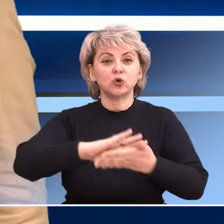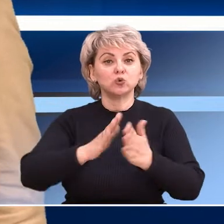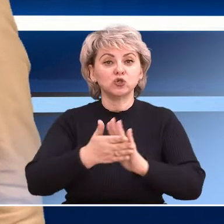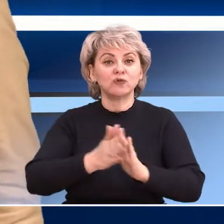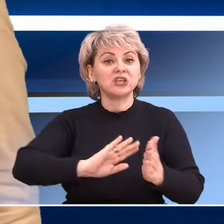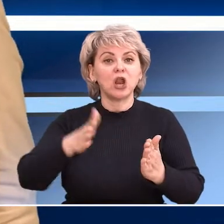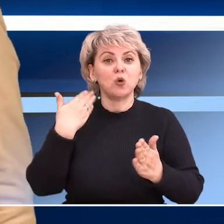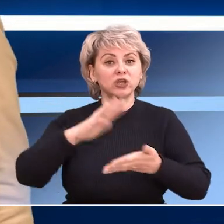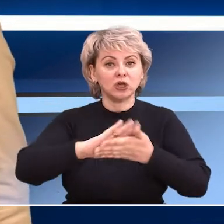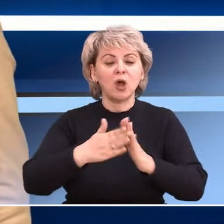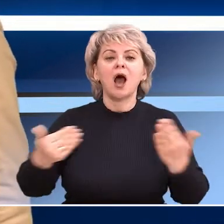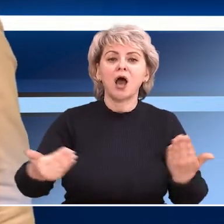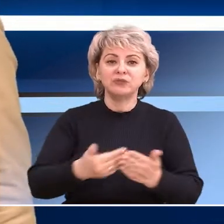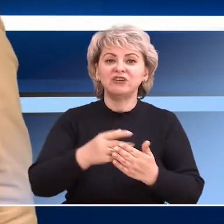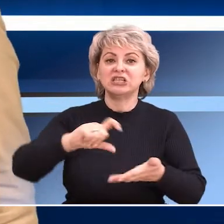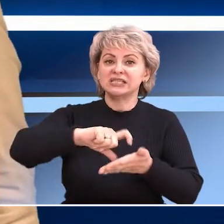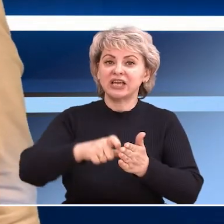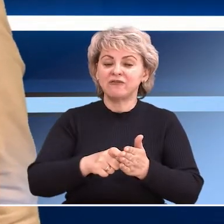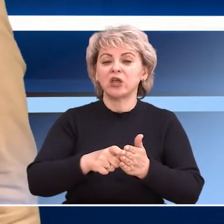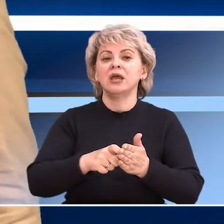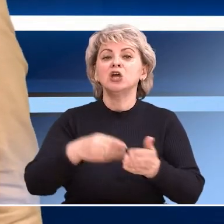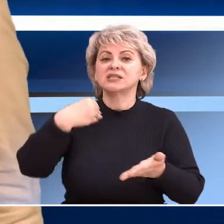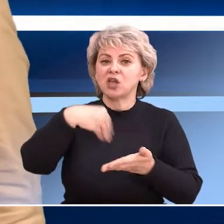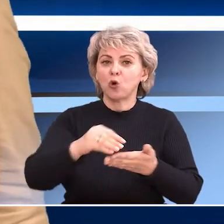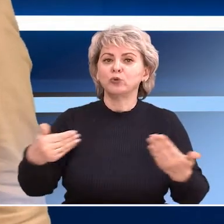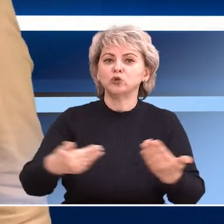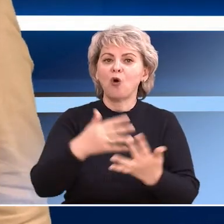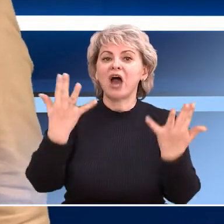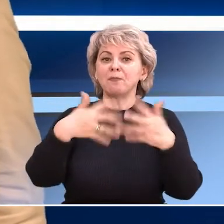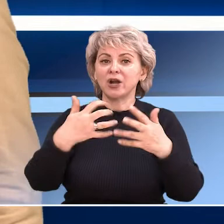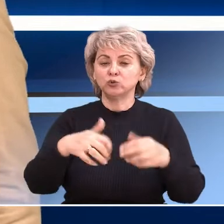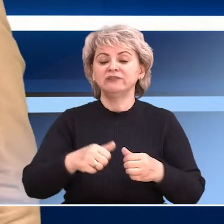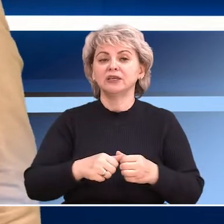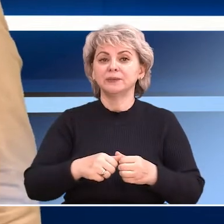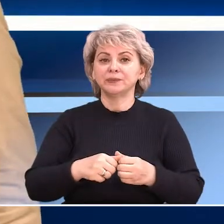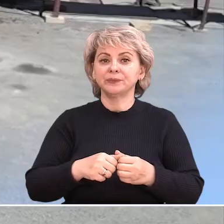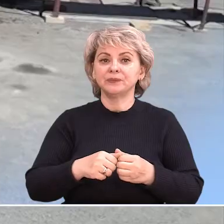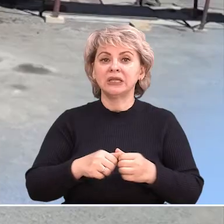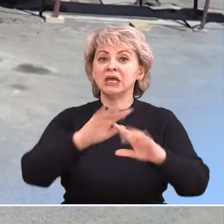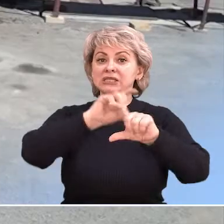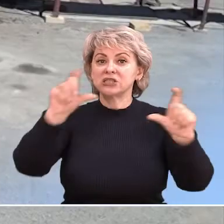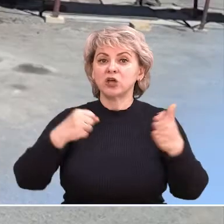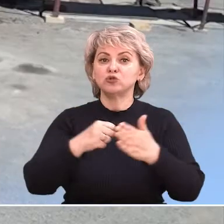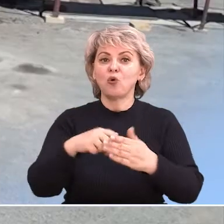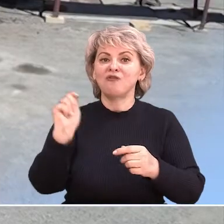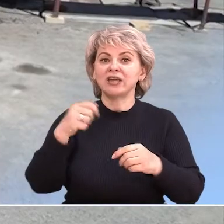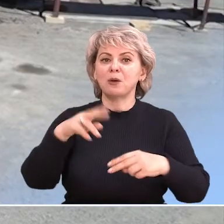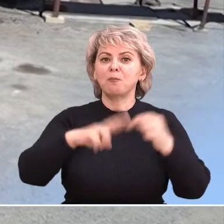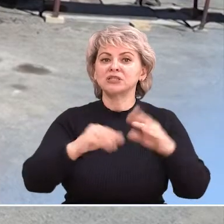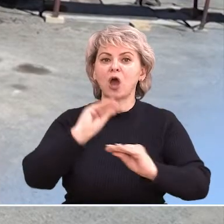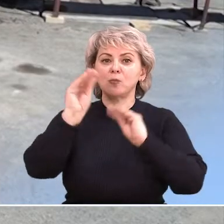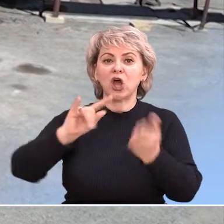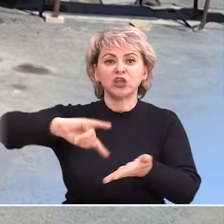в нынешних, не совсем легких условиях обновляют цеховые помещения, закупают новое оборудование. Здание